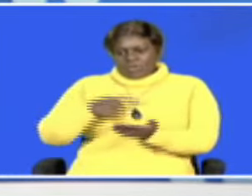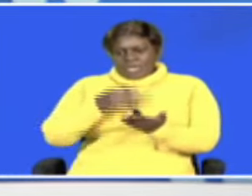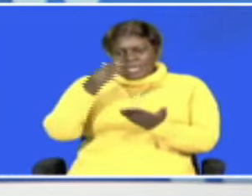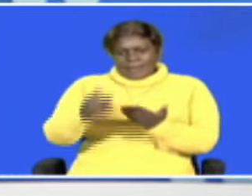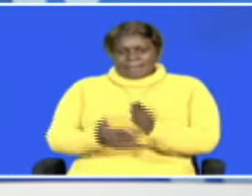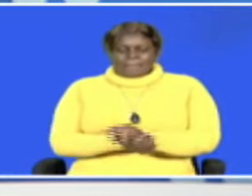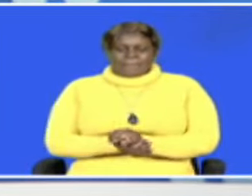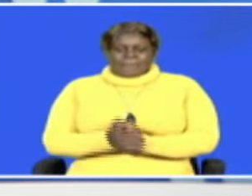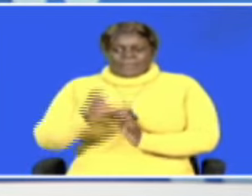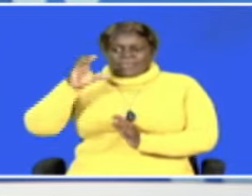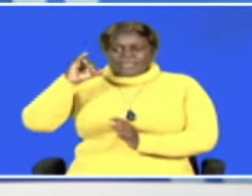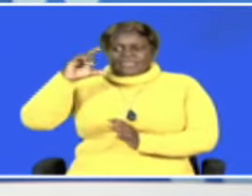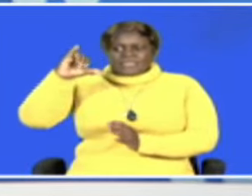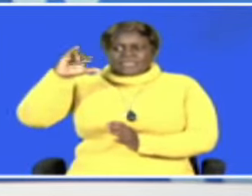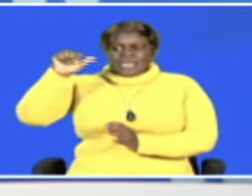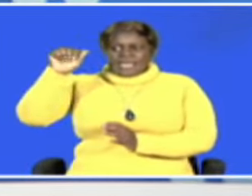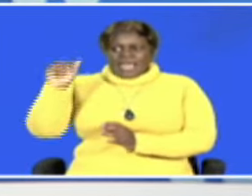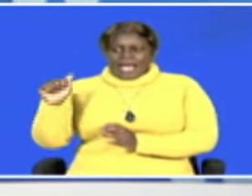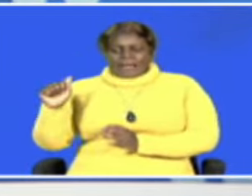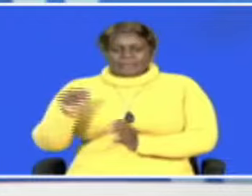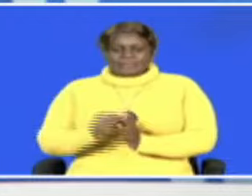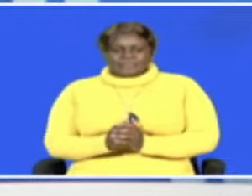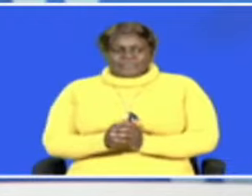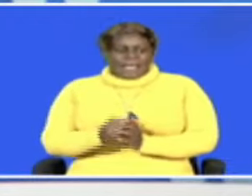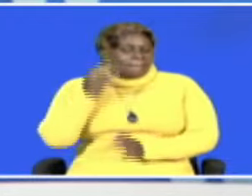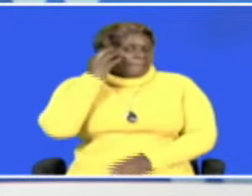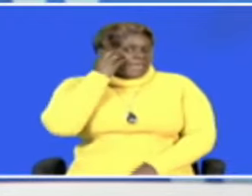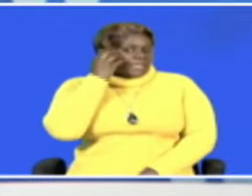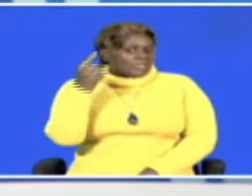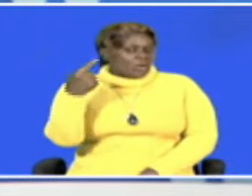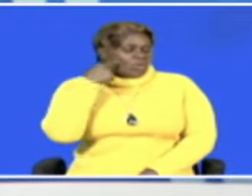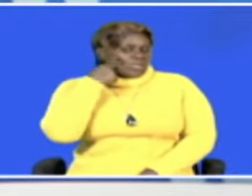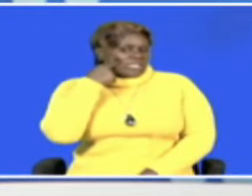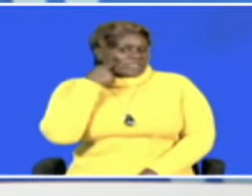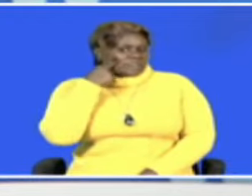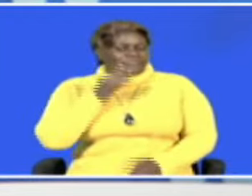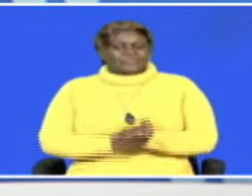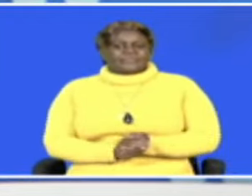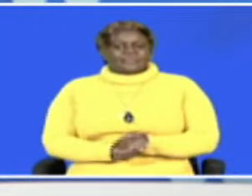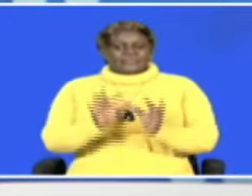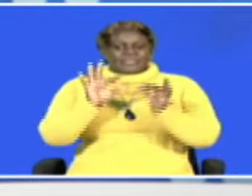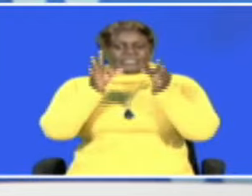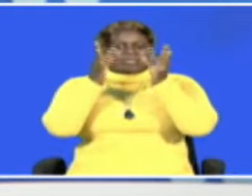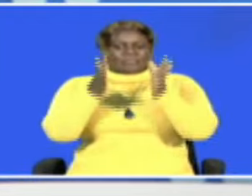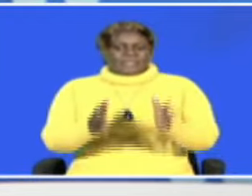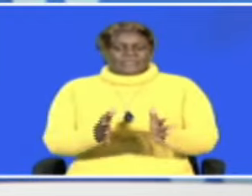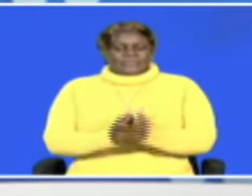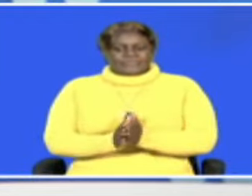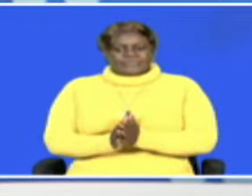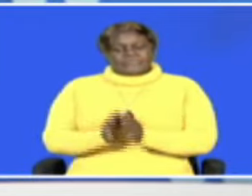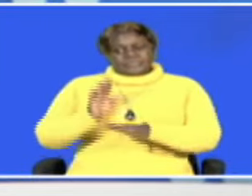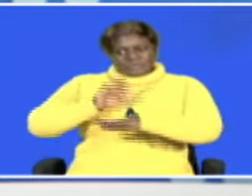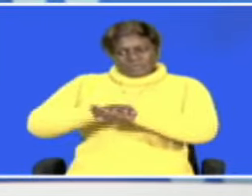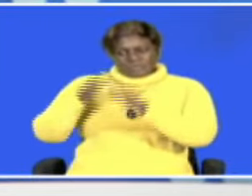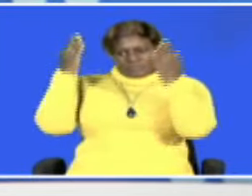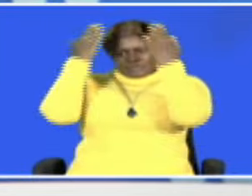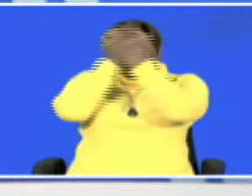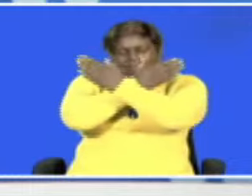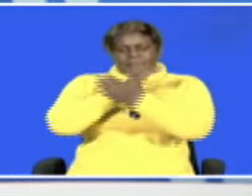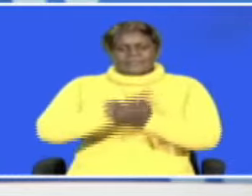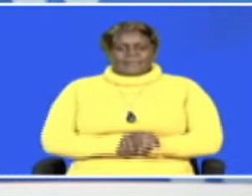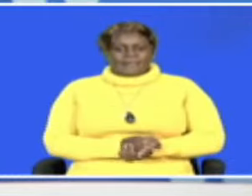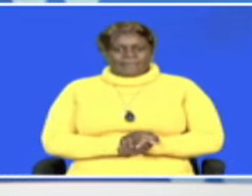weekendi. Mimi ni Cecilia wa Kesho Mathuva. Tumekuwa na mwenzangu Meresha Owiti upande wa lugha ishara, na kutakia usiku